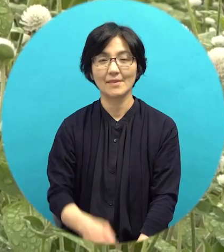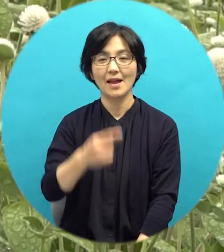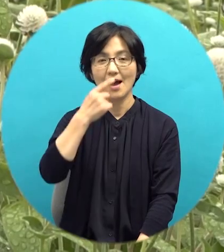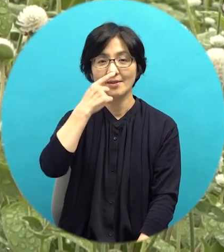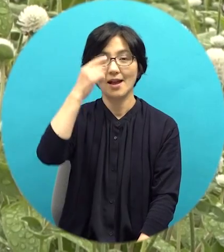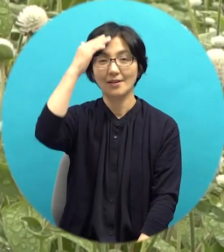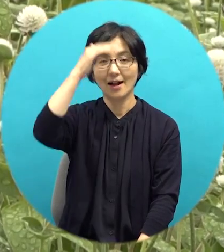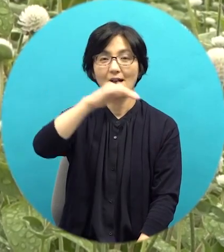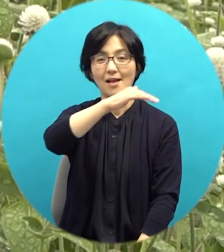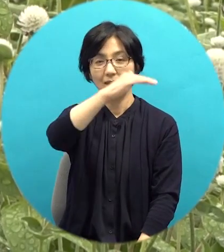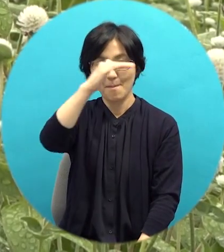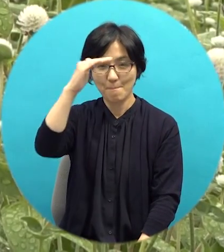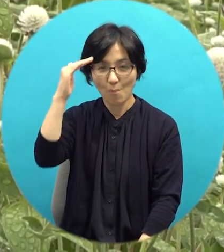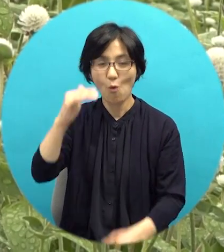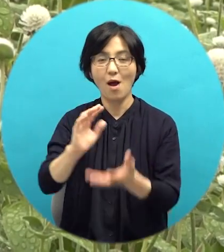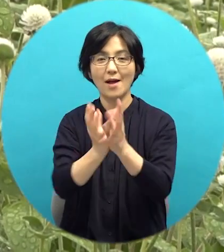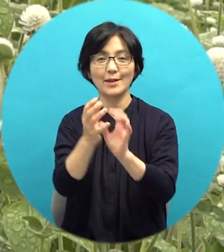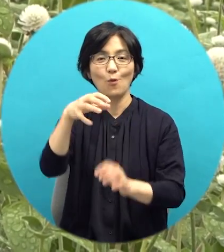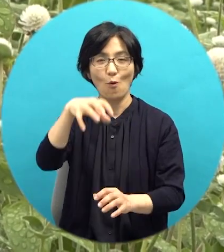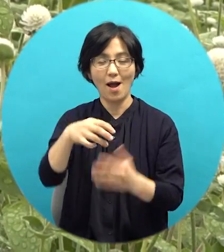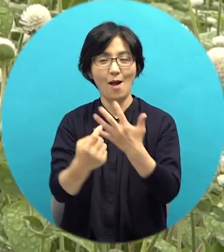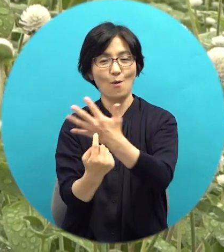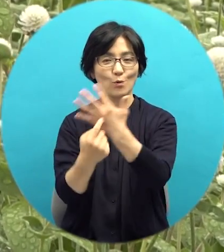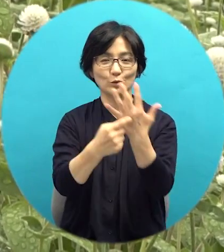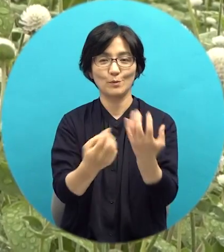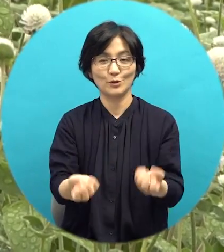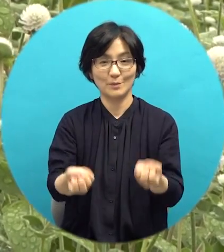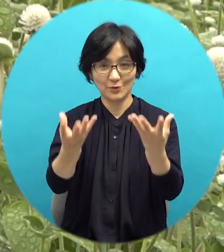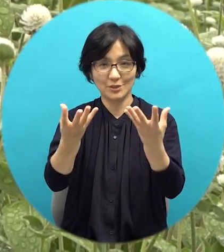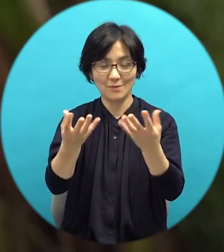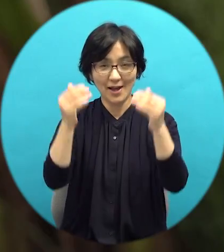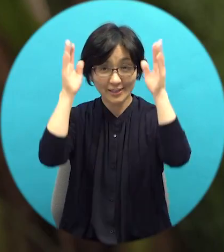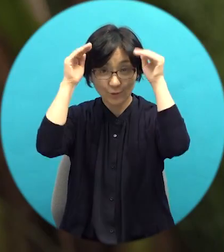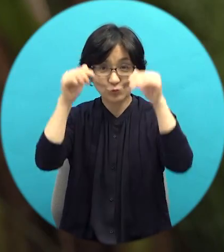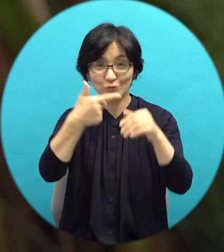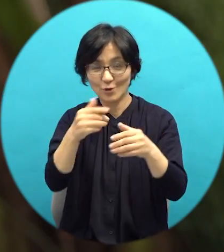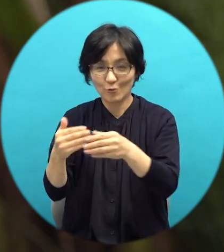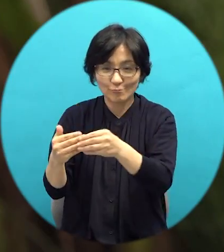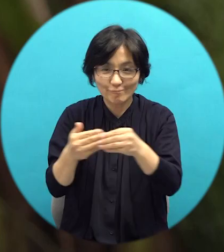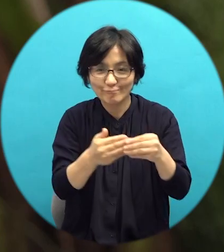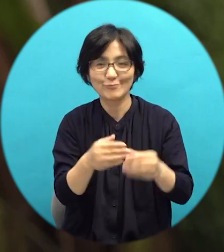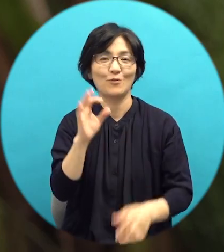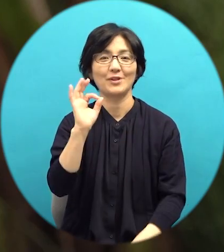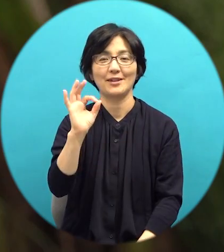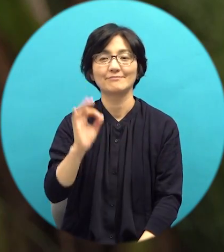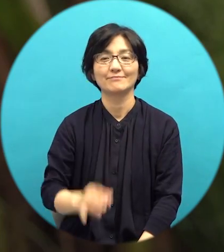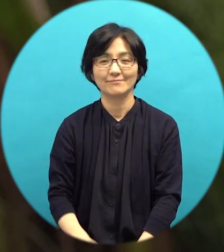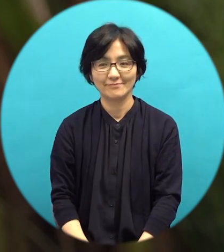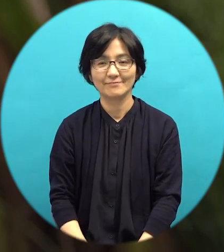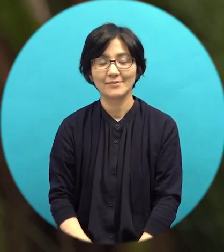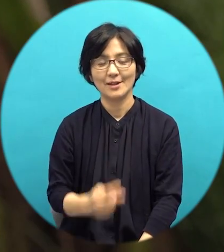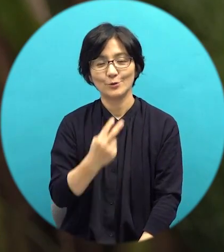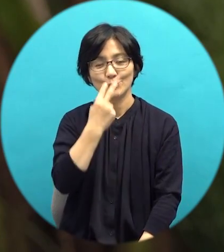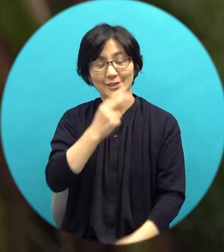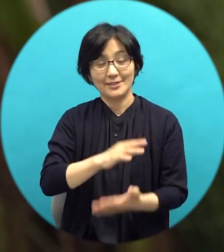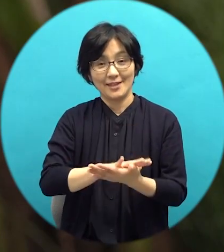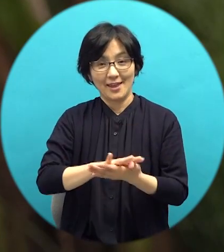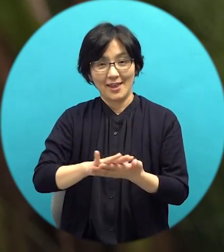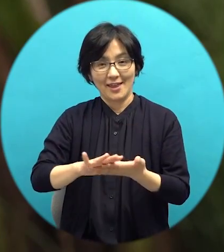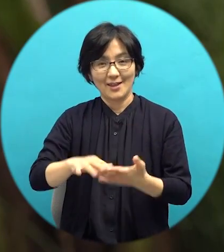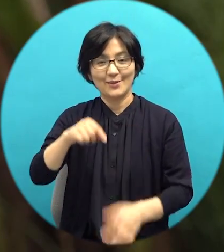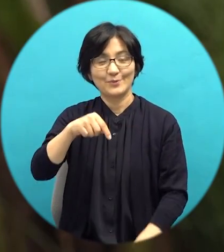花高展望花の丘コスモス祭りはペットの同伴も可能です。澄んだ空気の中、